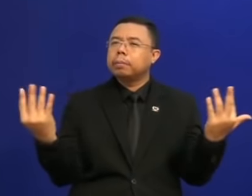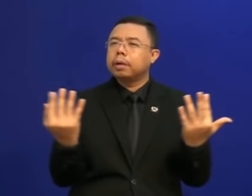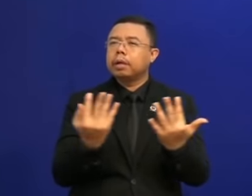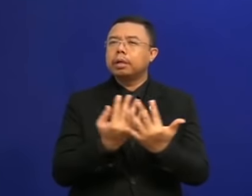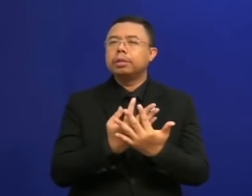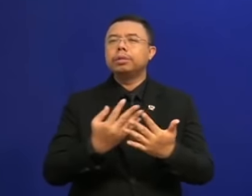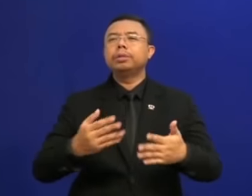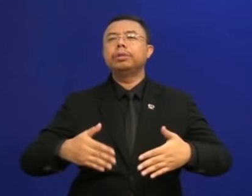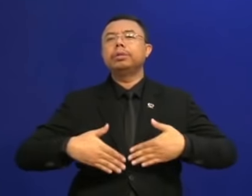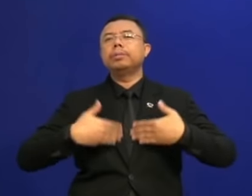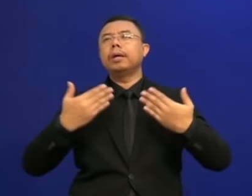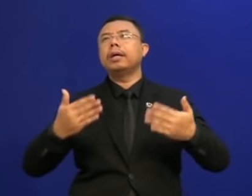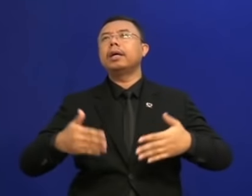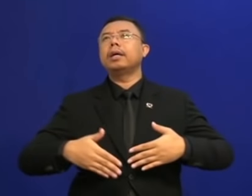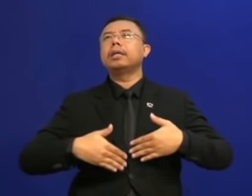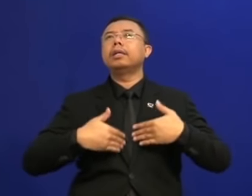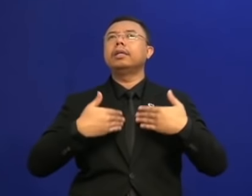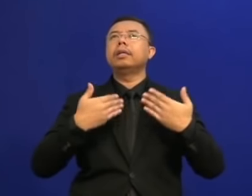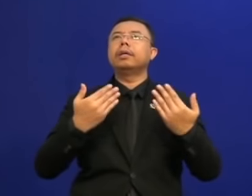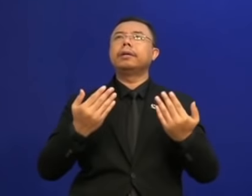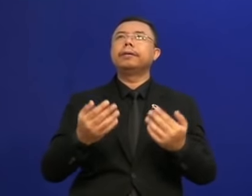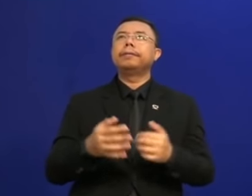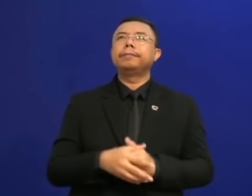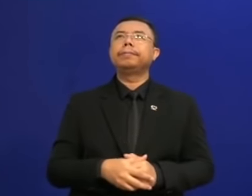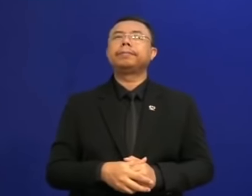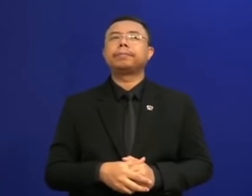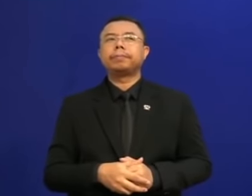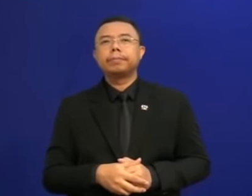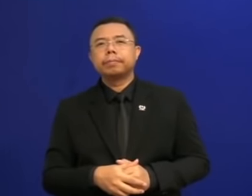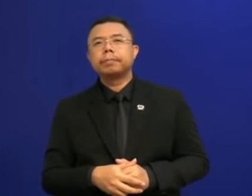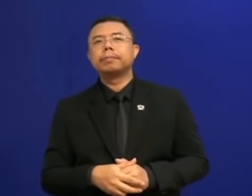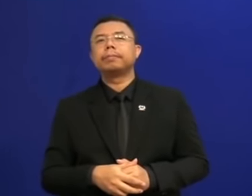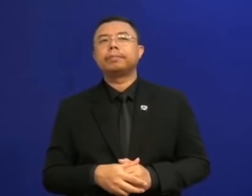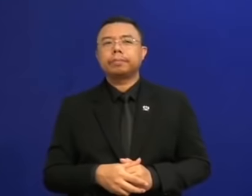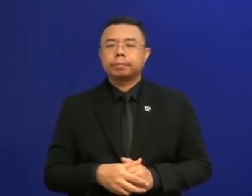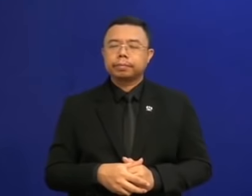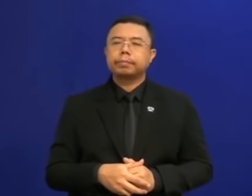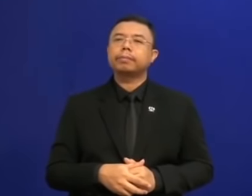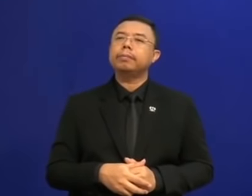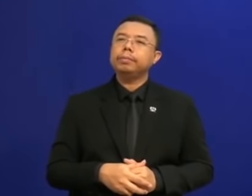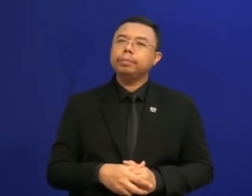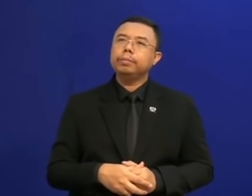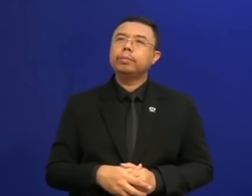Semua makhluk bahagia